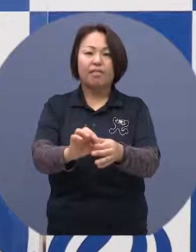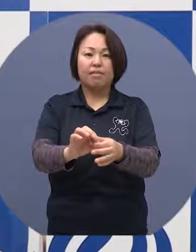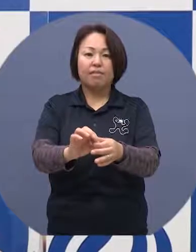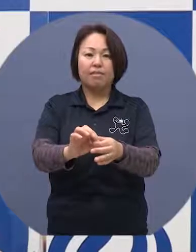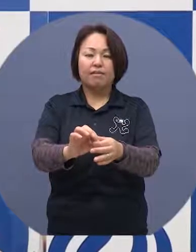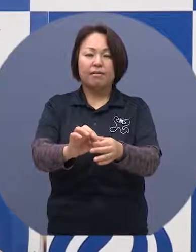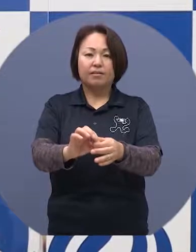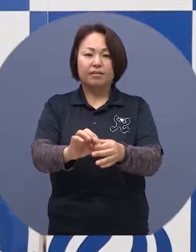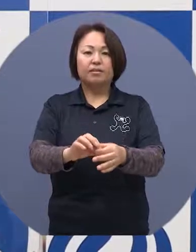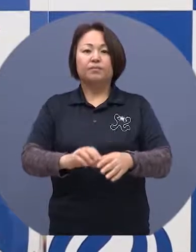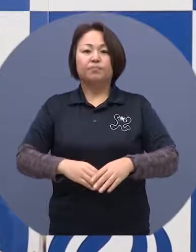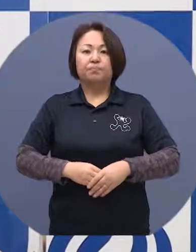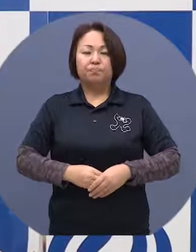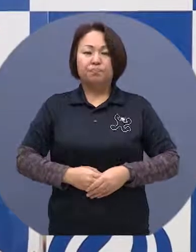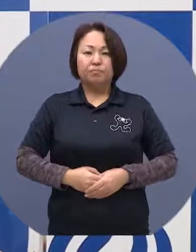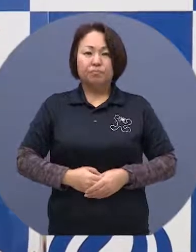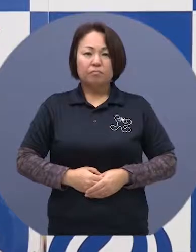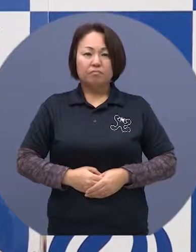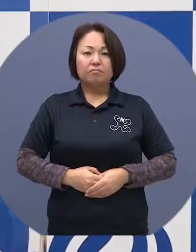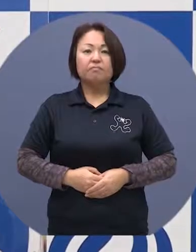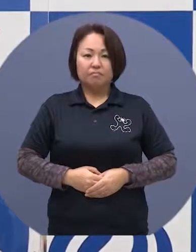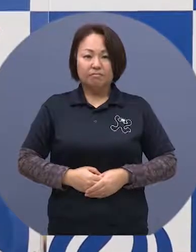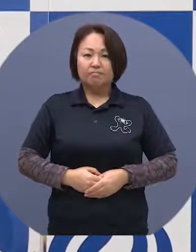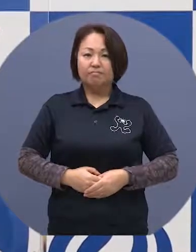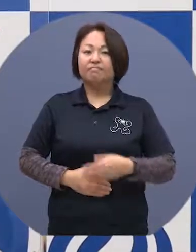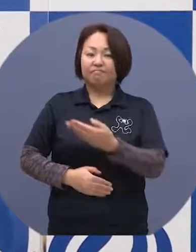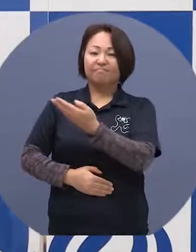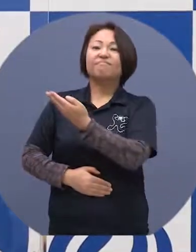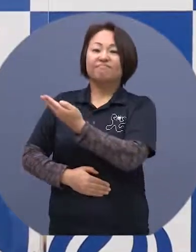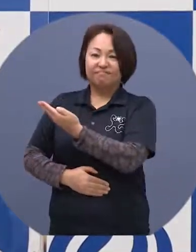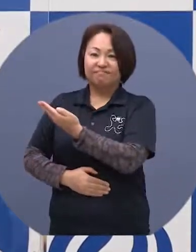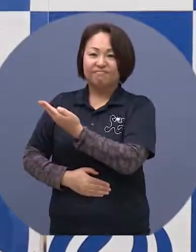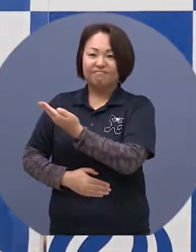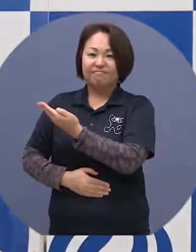こちらについてはですねこういったあの